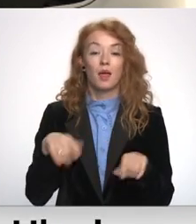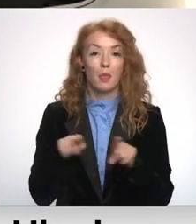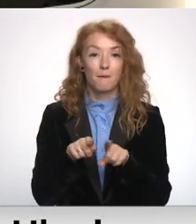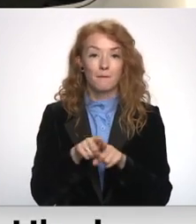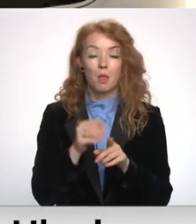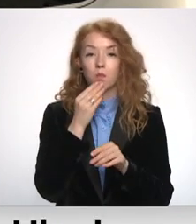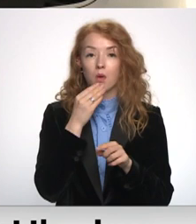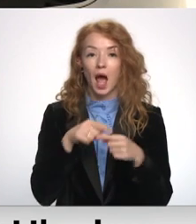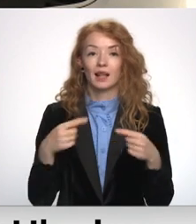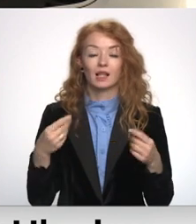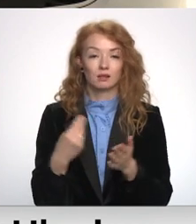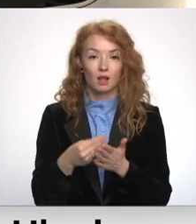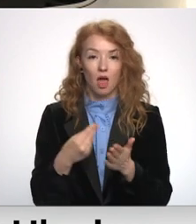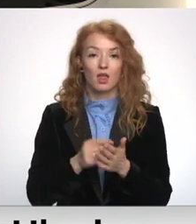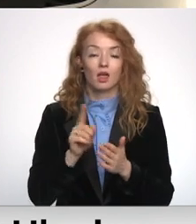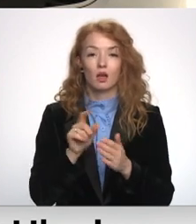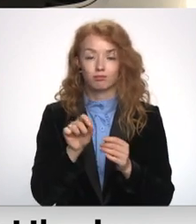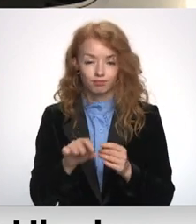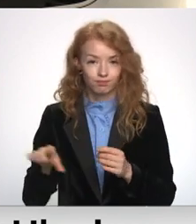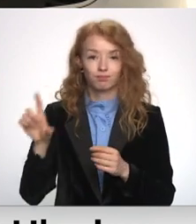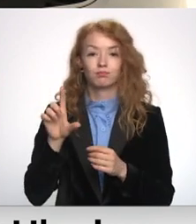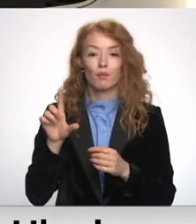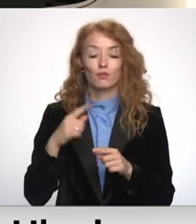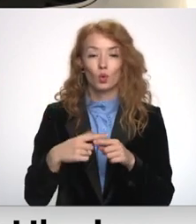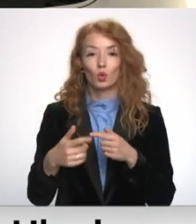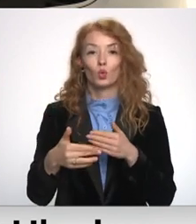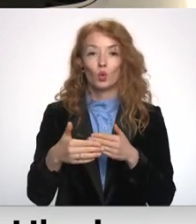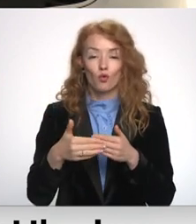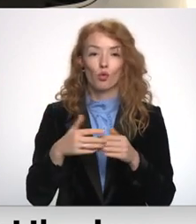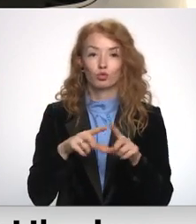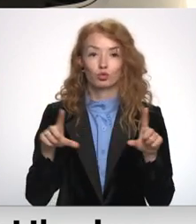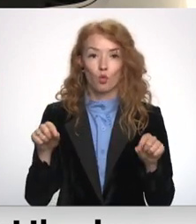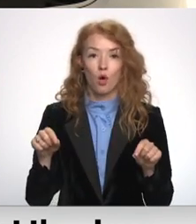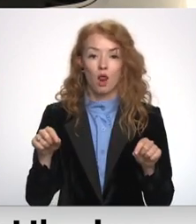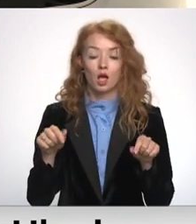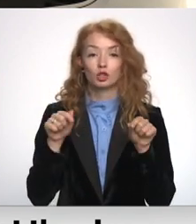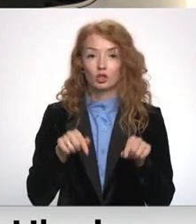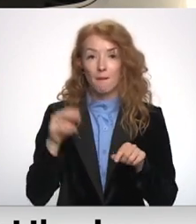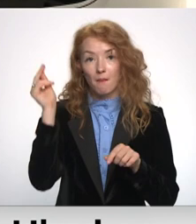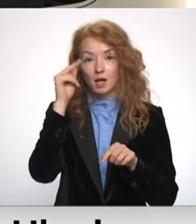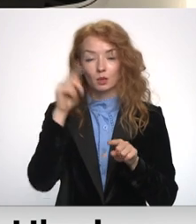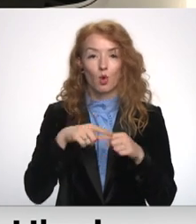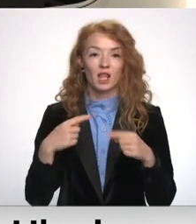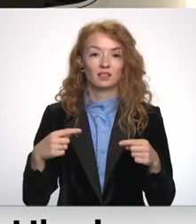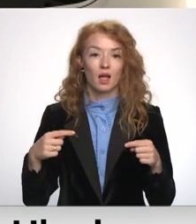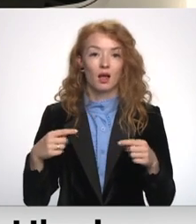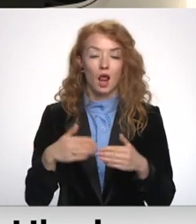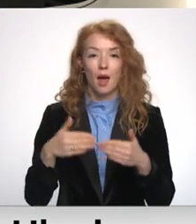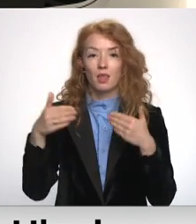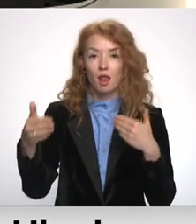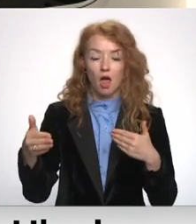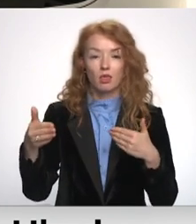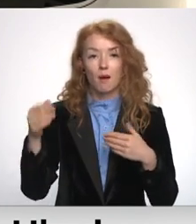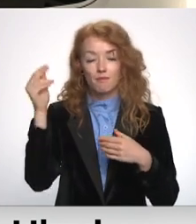arī pārtikas cenas ir augušas un tuvojošā skola. Šie te mācību līdzekļi attālinātām